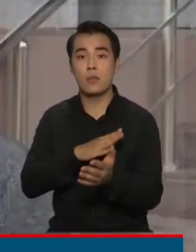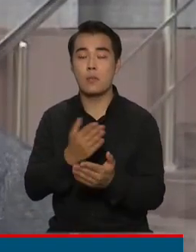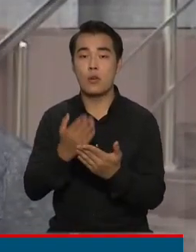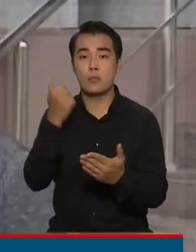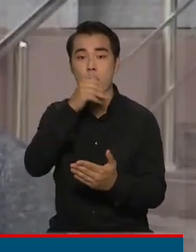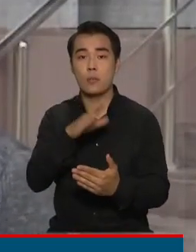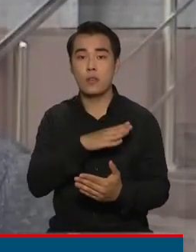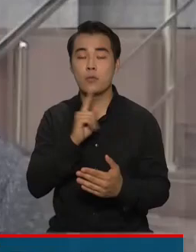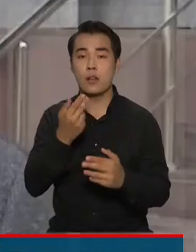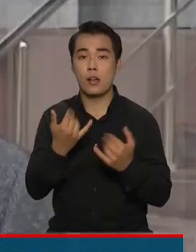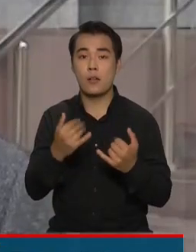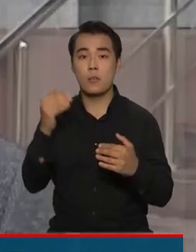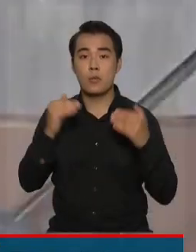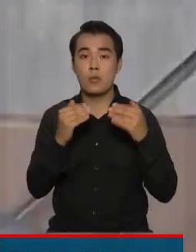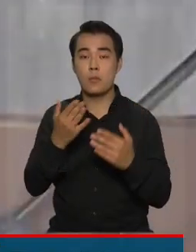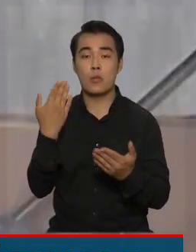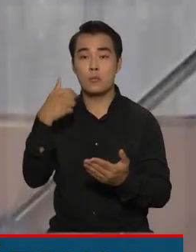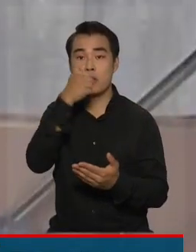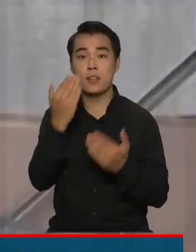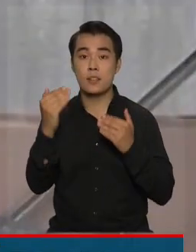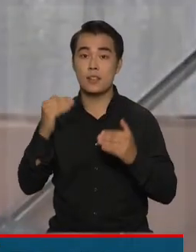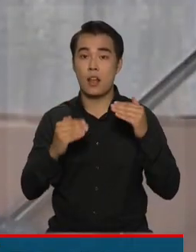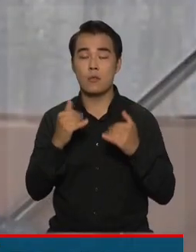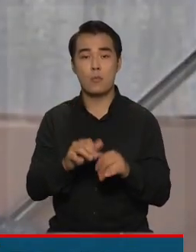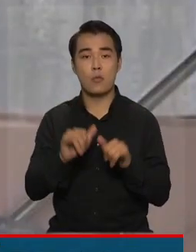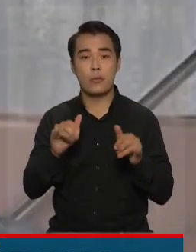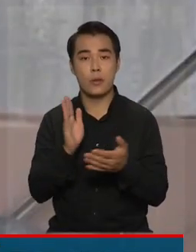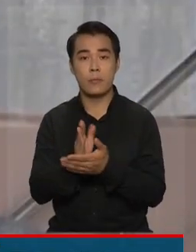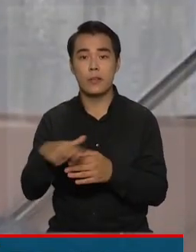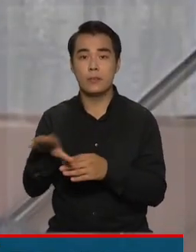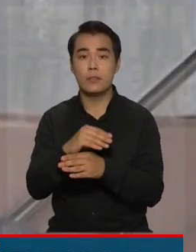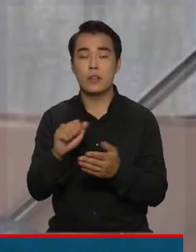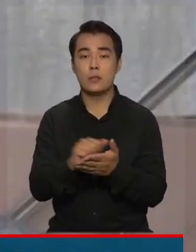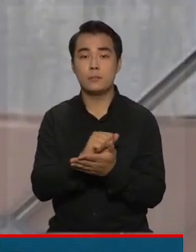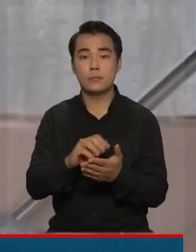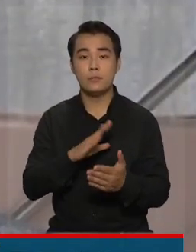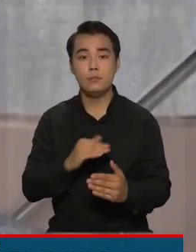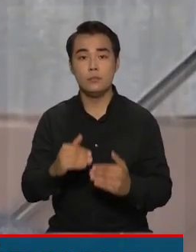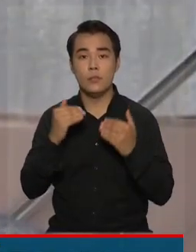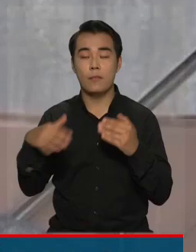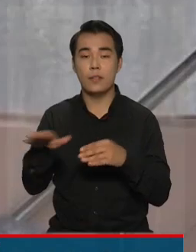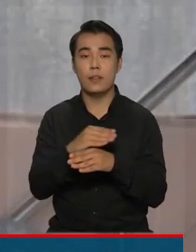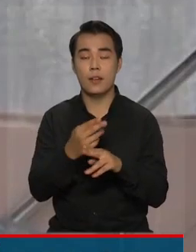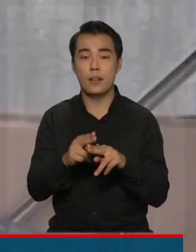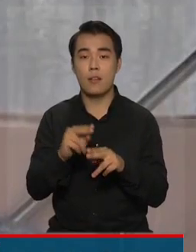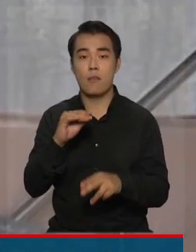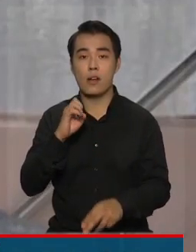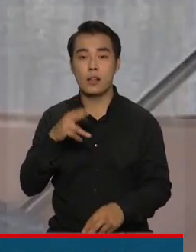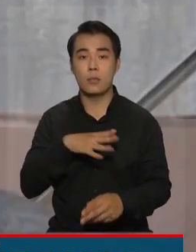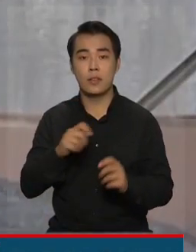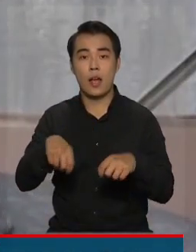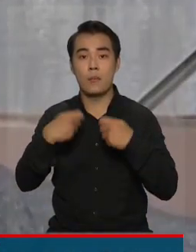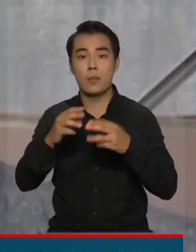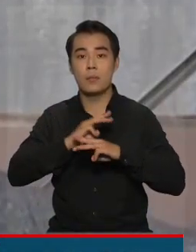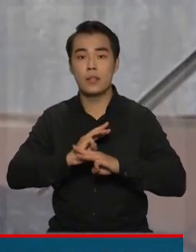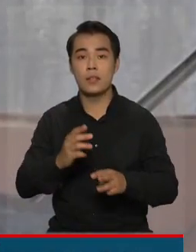скажем, как в этом году, в прошлом году не было. Мы со своей стороны подняли все документы, заактировали все эти факты и направили в Министерство